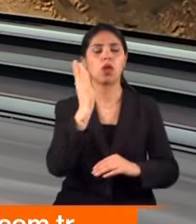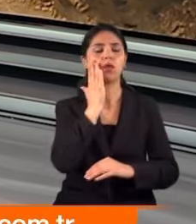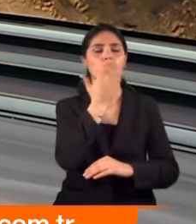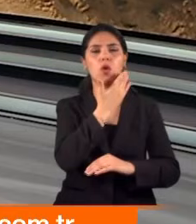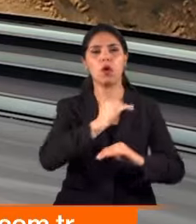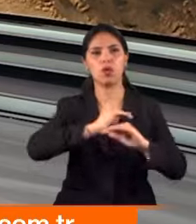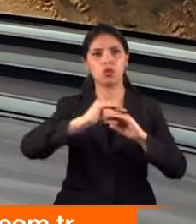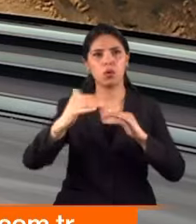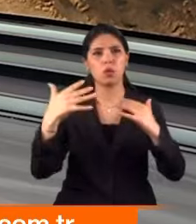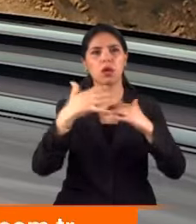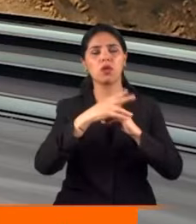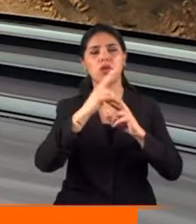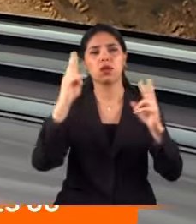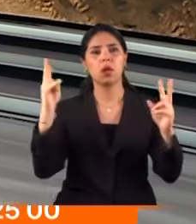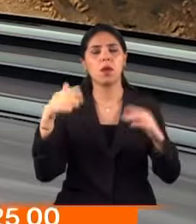geceyi sokakta geçirdi.